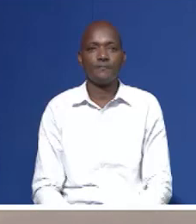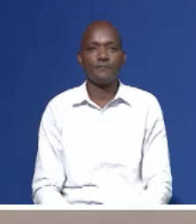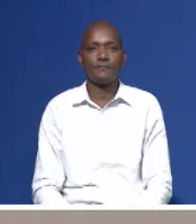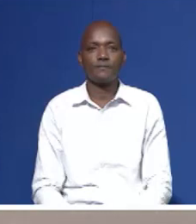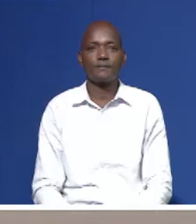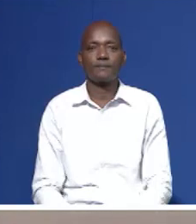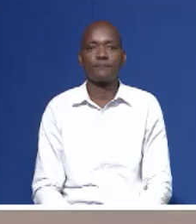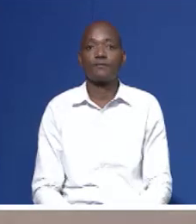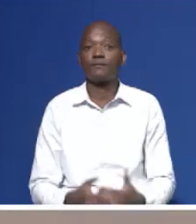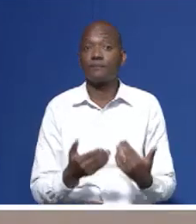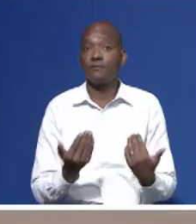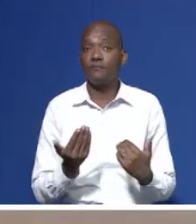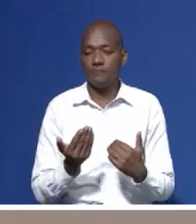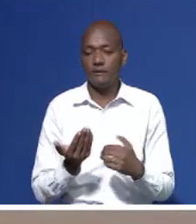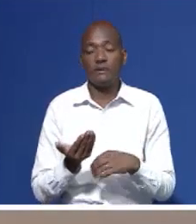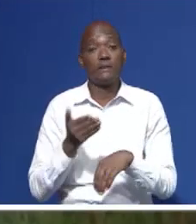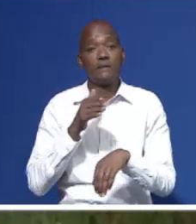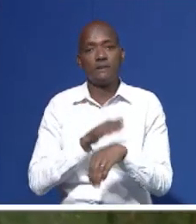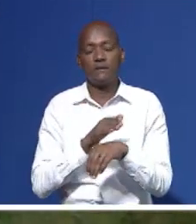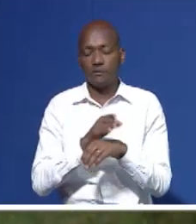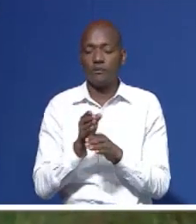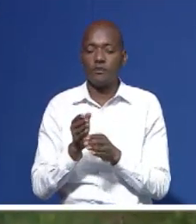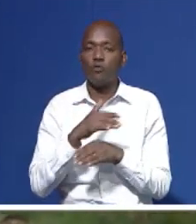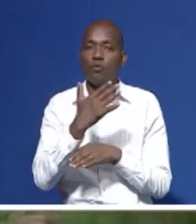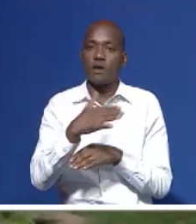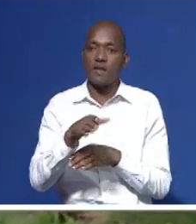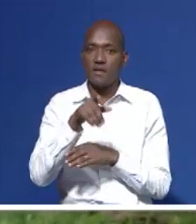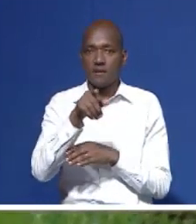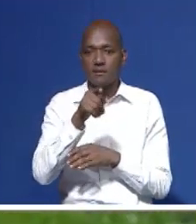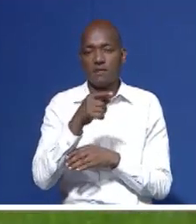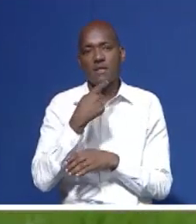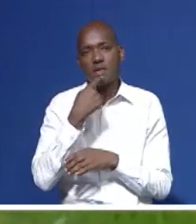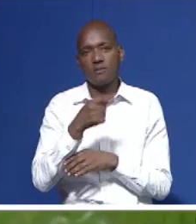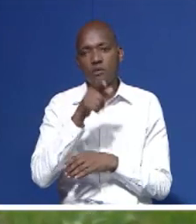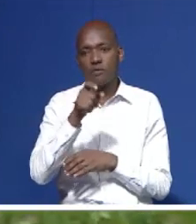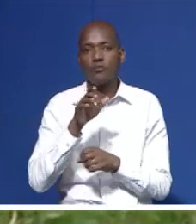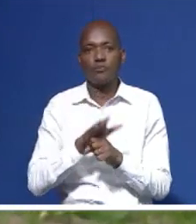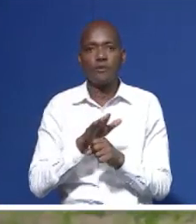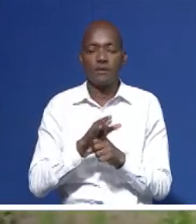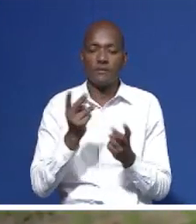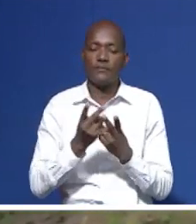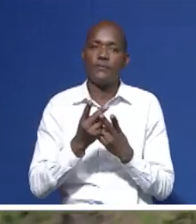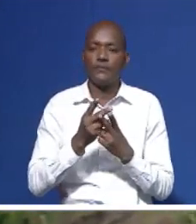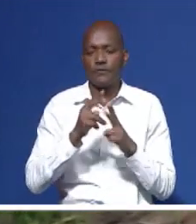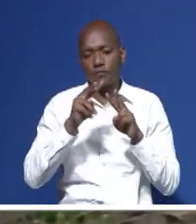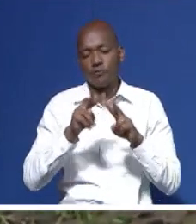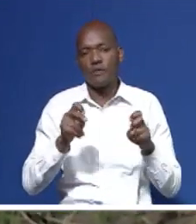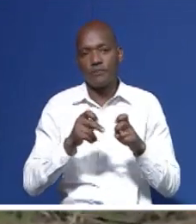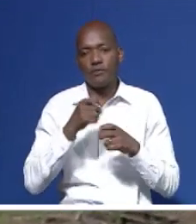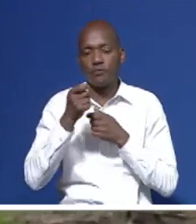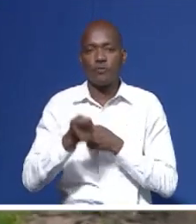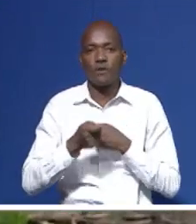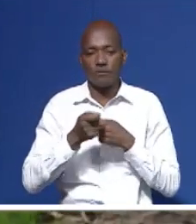timu za umwagiliaji hapa nchini ni eneo lalotajwa na wengi na hata watafiti wa kilimo, lina mchango mkubwa katika kuongeza tija